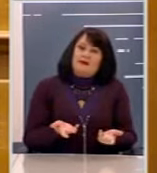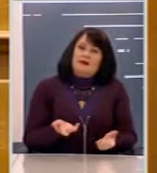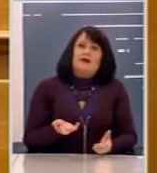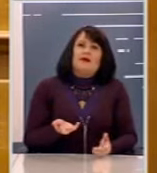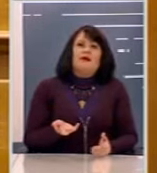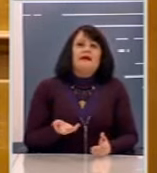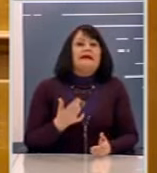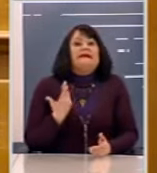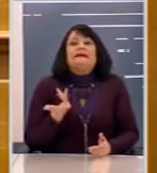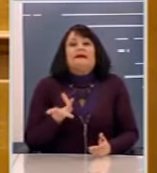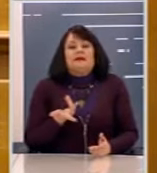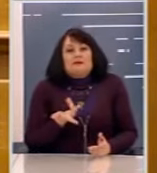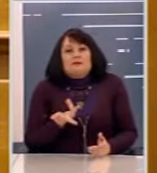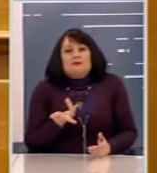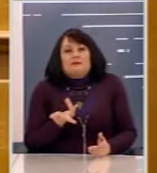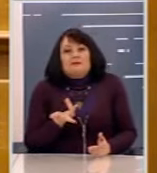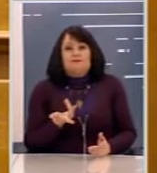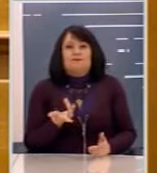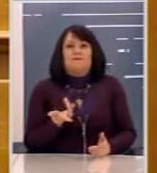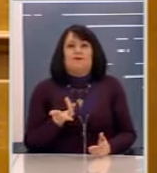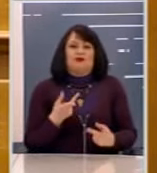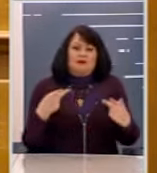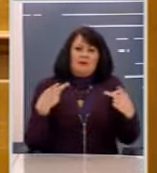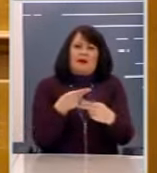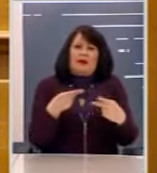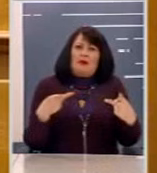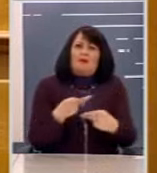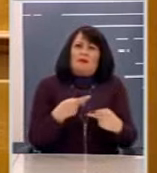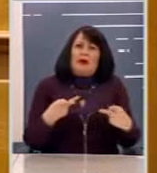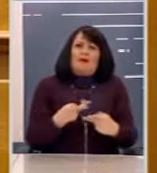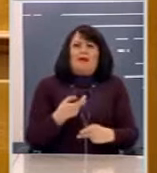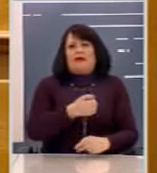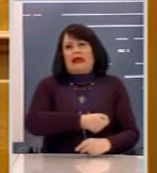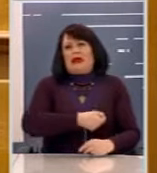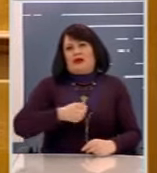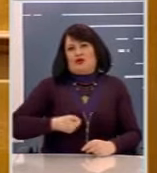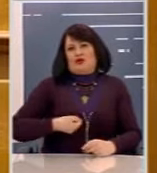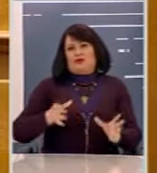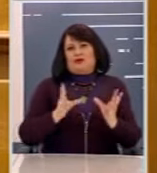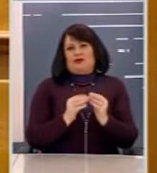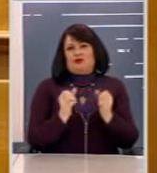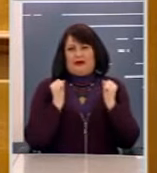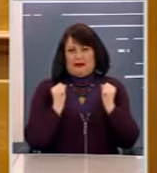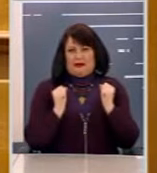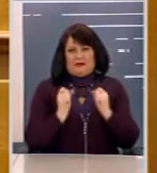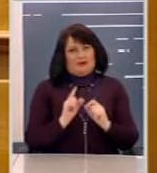δικαιολογήσουμε τις περικοπές και τη λιτότητα στον χώρο της υγείας.